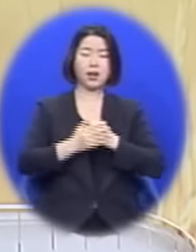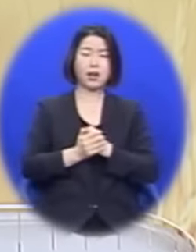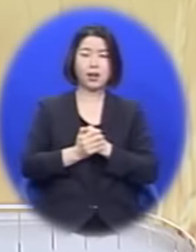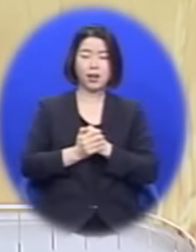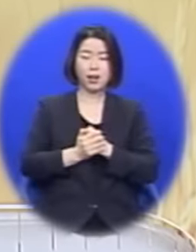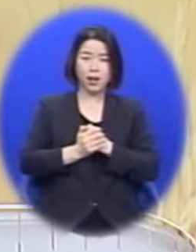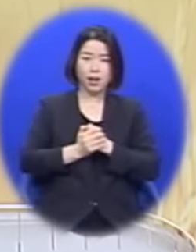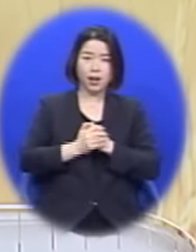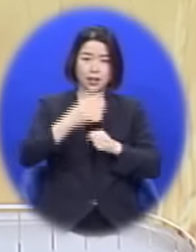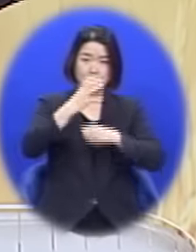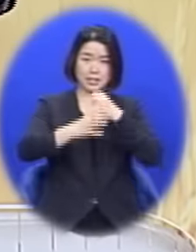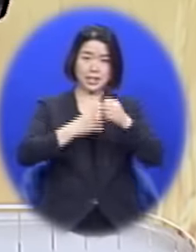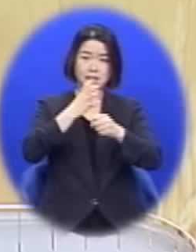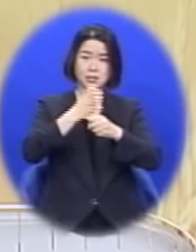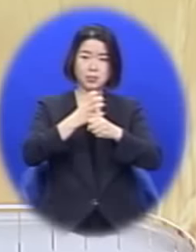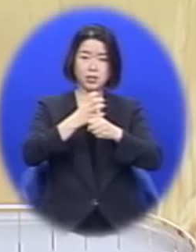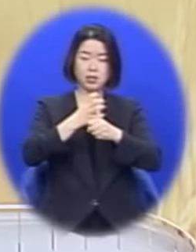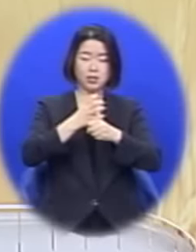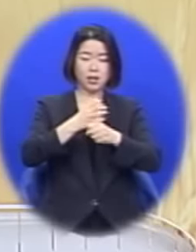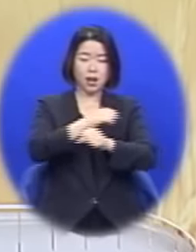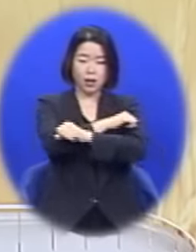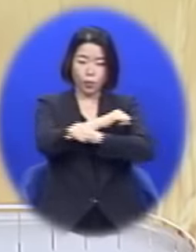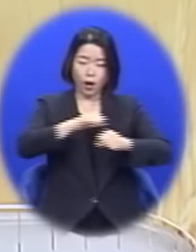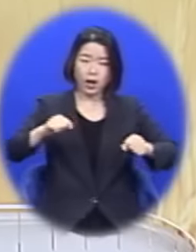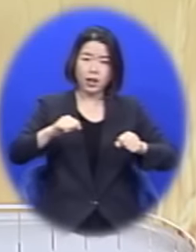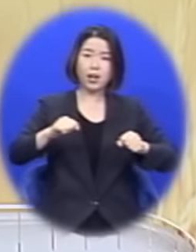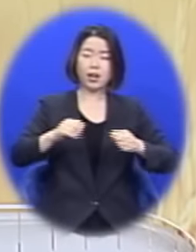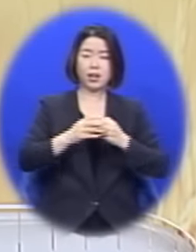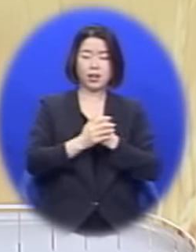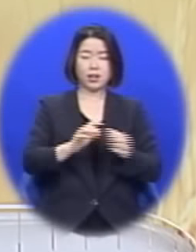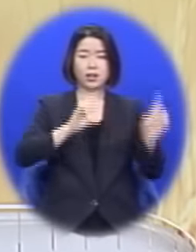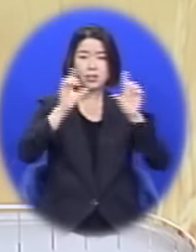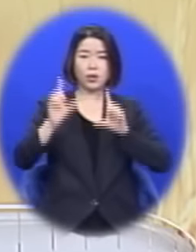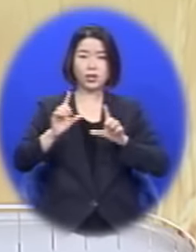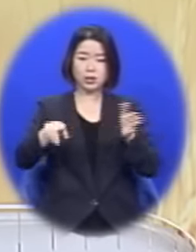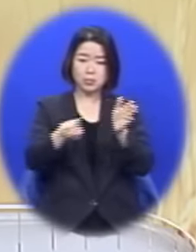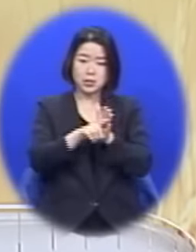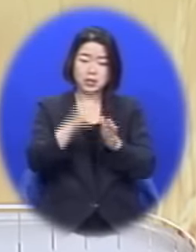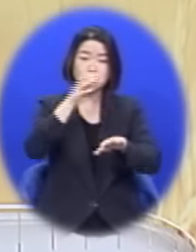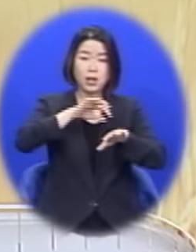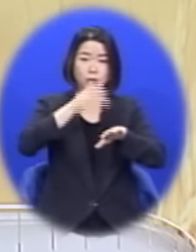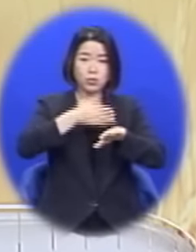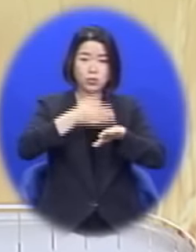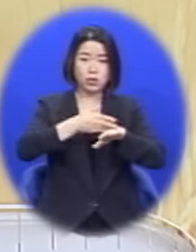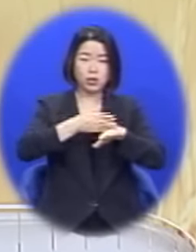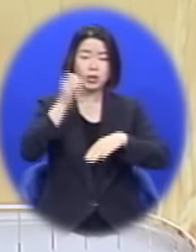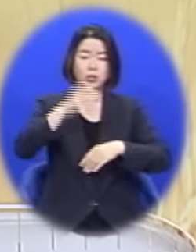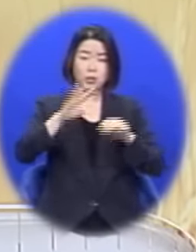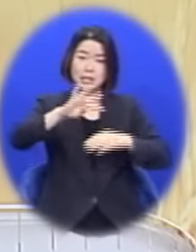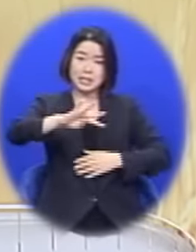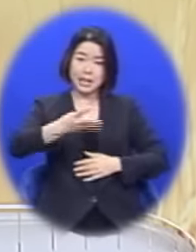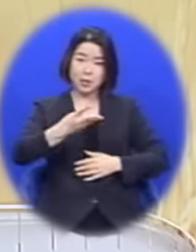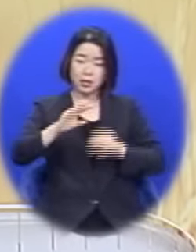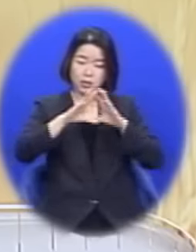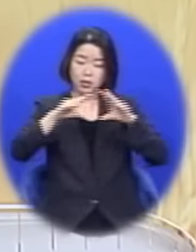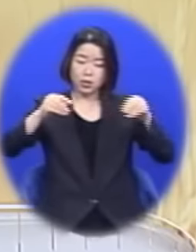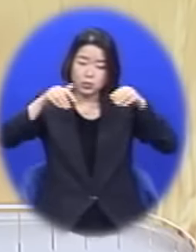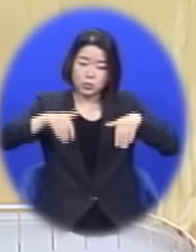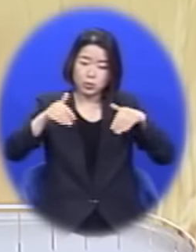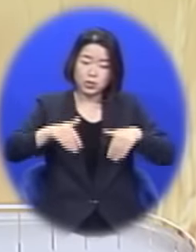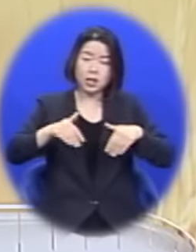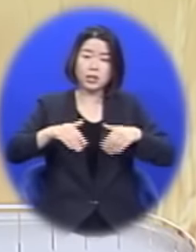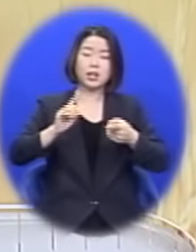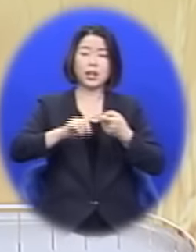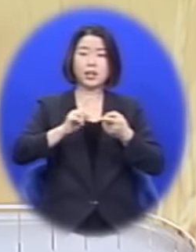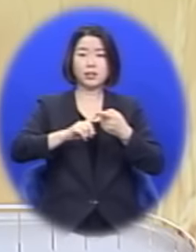믿음의 연단, 400년 노예 생활에서 구원받은 이 감격이 열쇠예요. 그게 있으면 가나안 땅은 항상